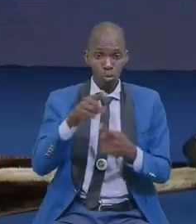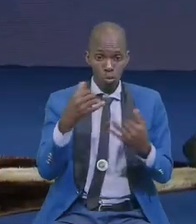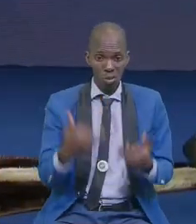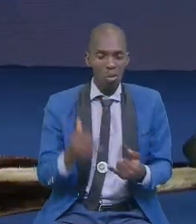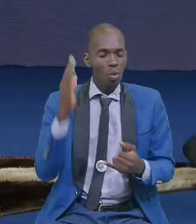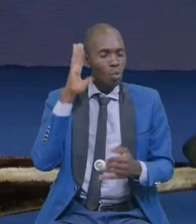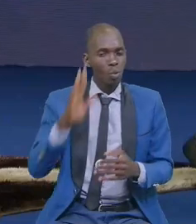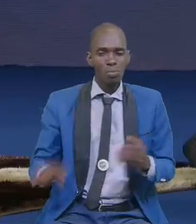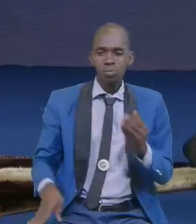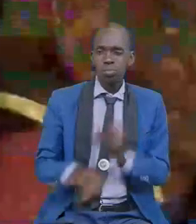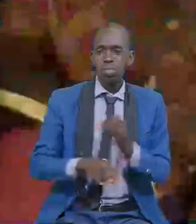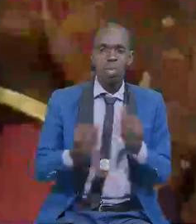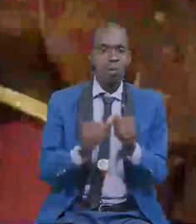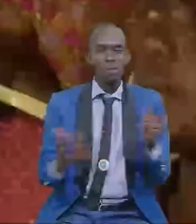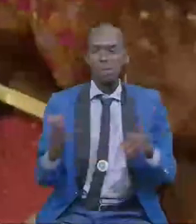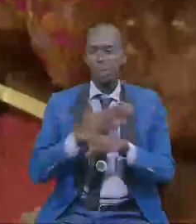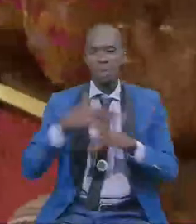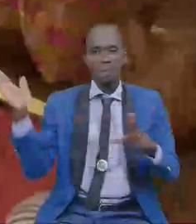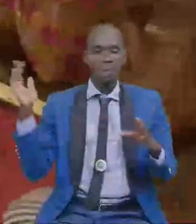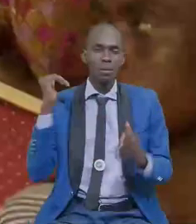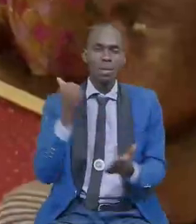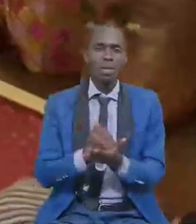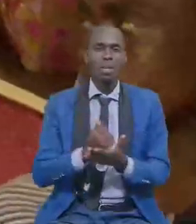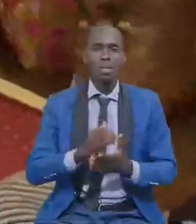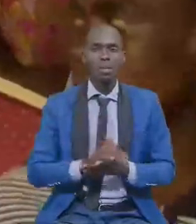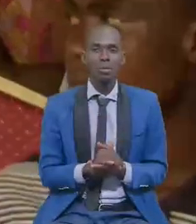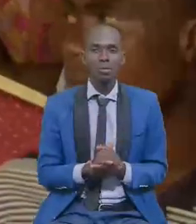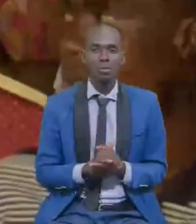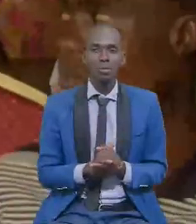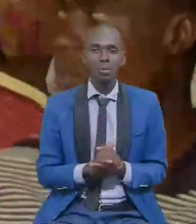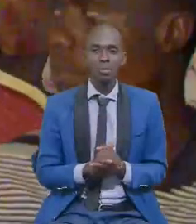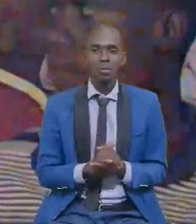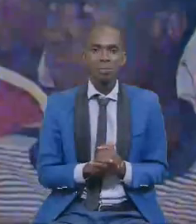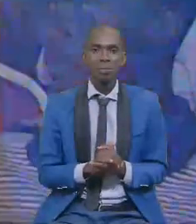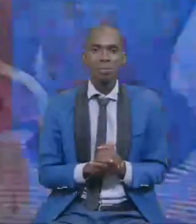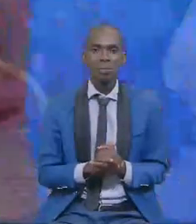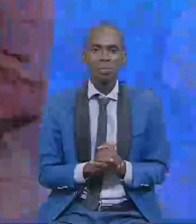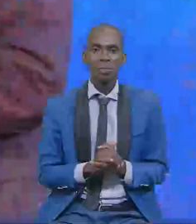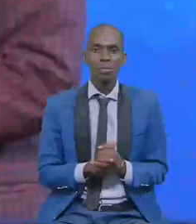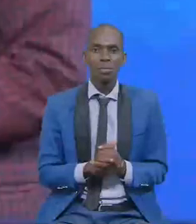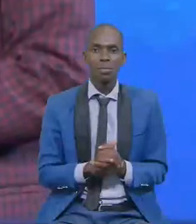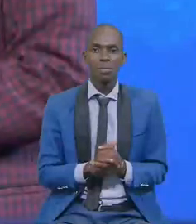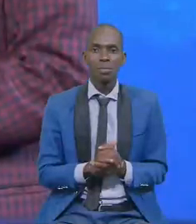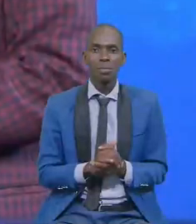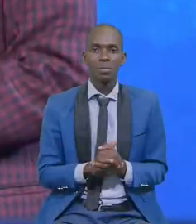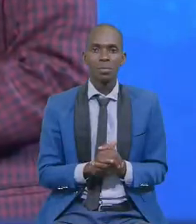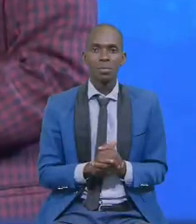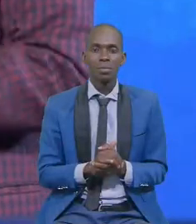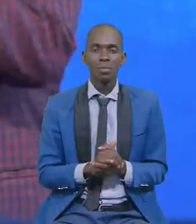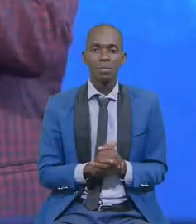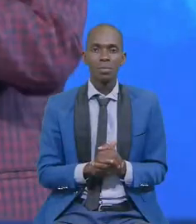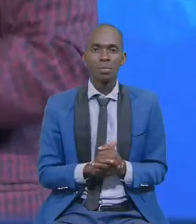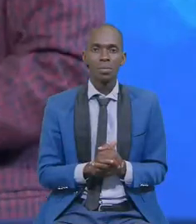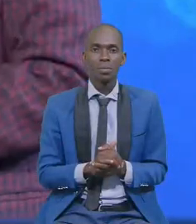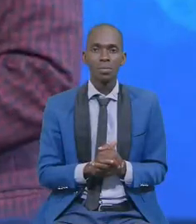Et la lumière de Christ venant ce soir, venant dans ta vie, va chasser toutes les ténèbres de ta vie.